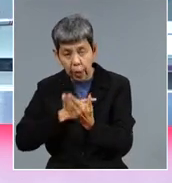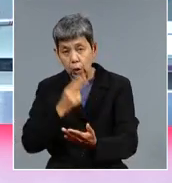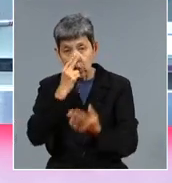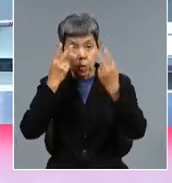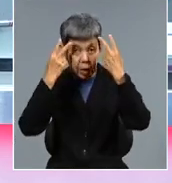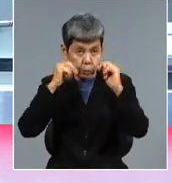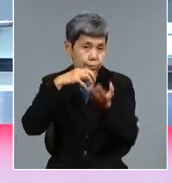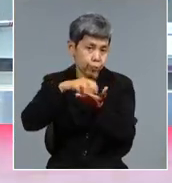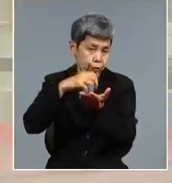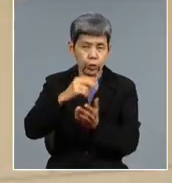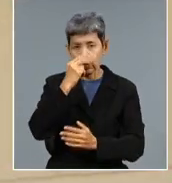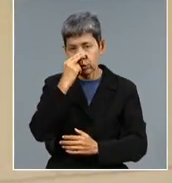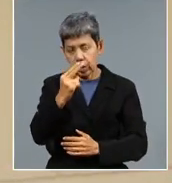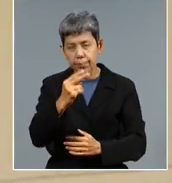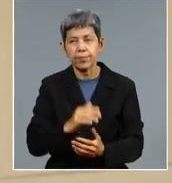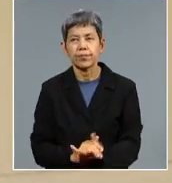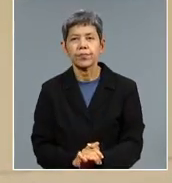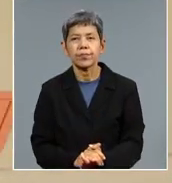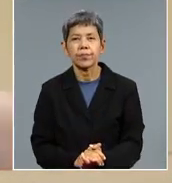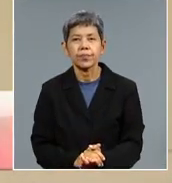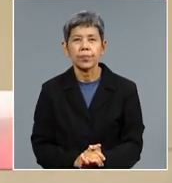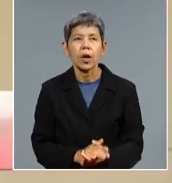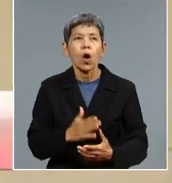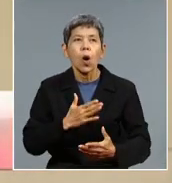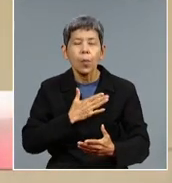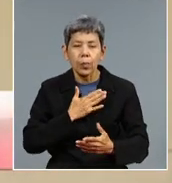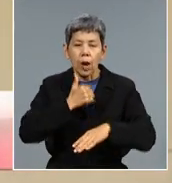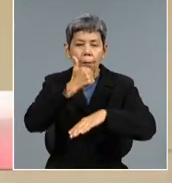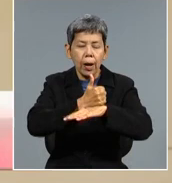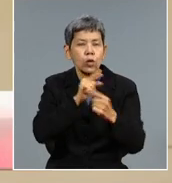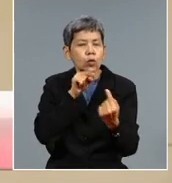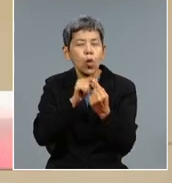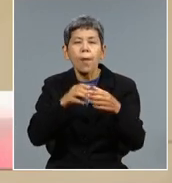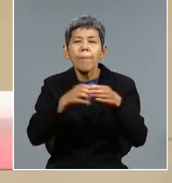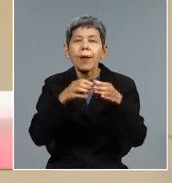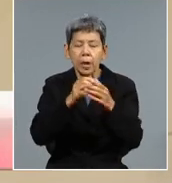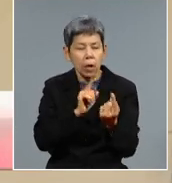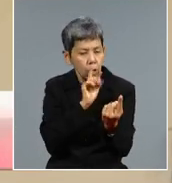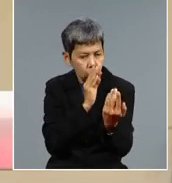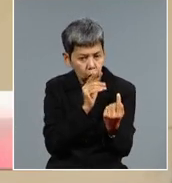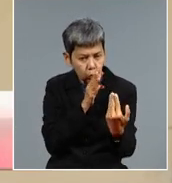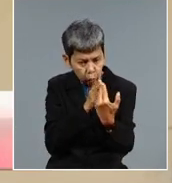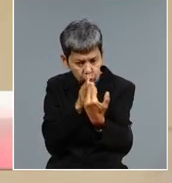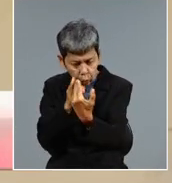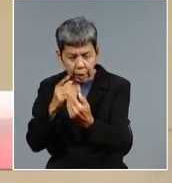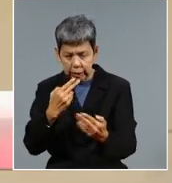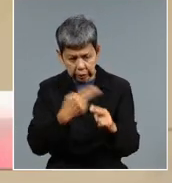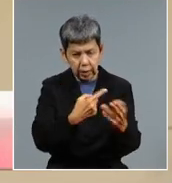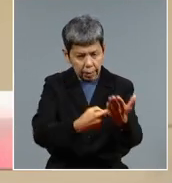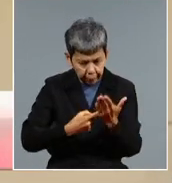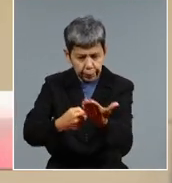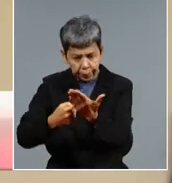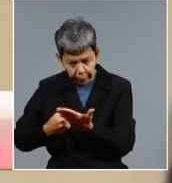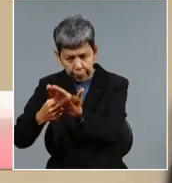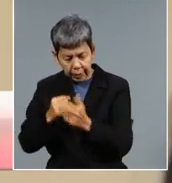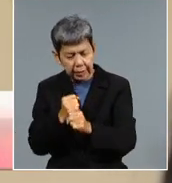นตรีค่ะ นะผมก็ได้ติดต่อประธานงานกับหัวหน้าพรรคร่วมไปแล้วขอให้ส่งรายชื่อมาให้ผมนะก็คิดว่าคงจะทำให้แล้